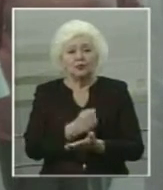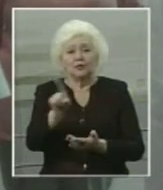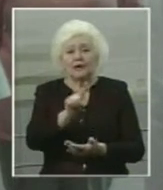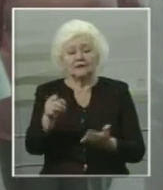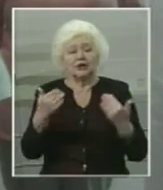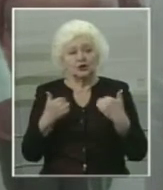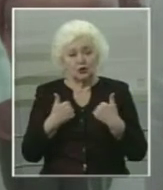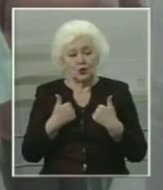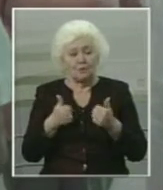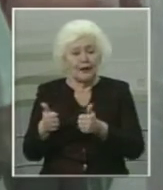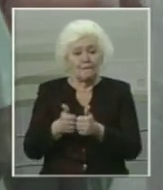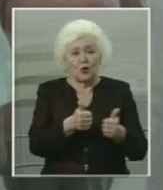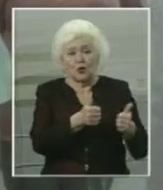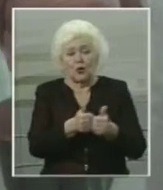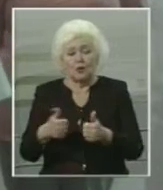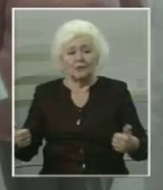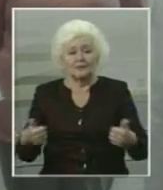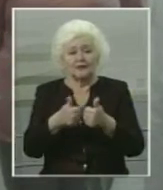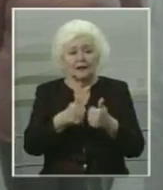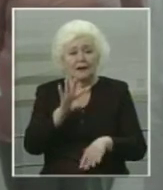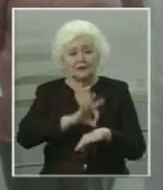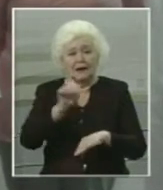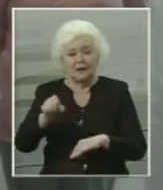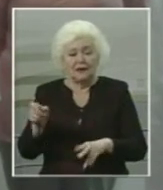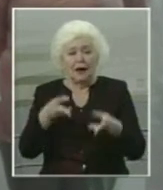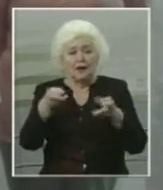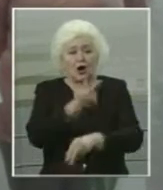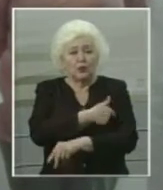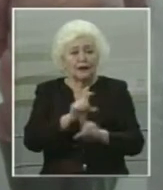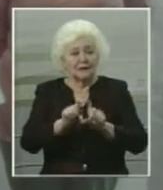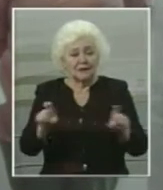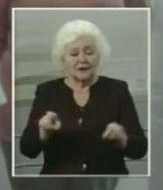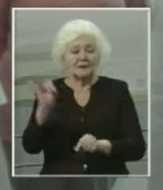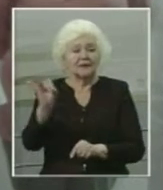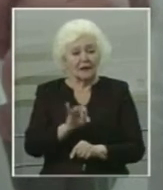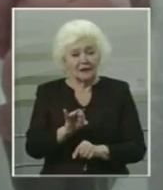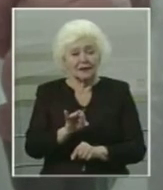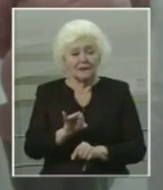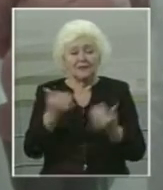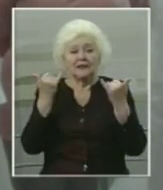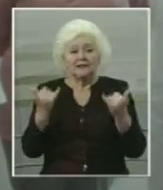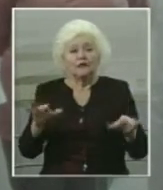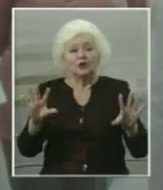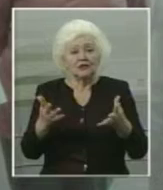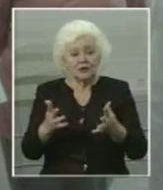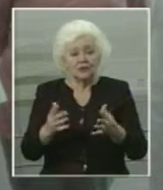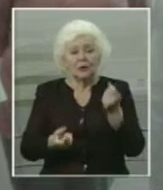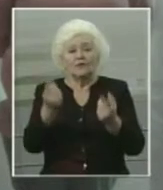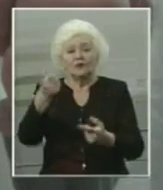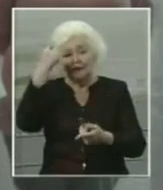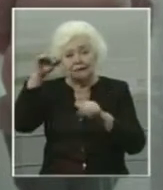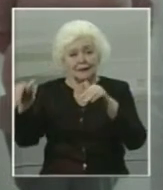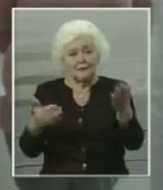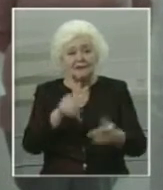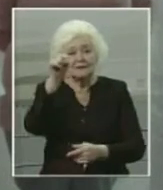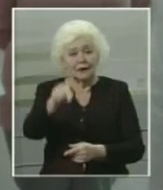ми бок о бок сталкиваємося з пацієнтами онкодиспансера. І на сьогоднішній момент виникла мисль о